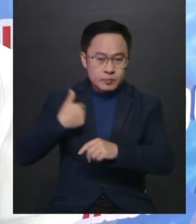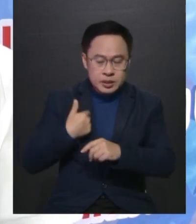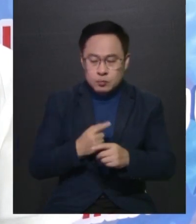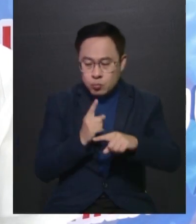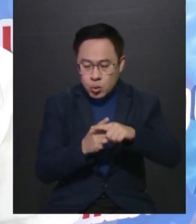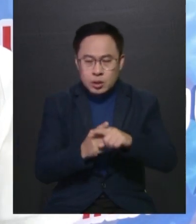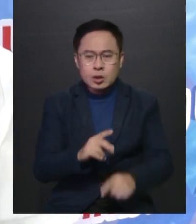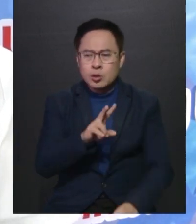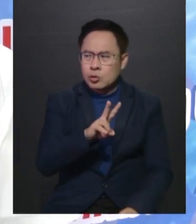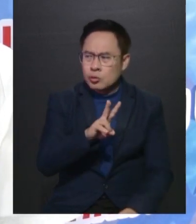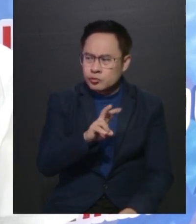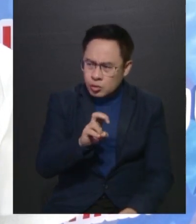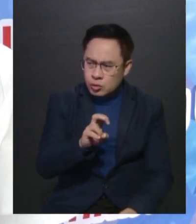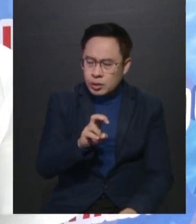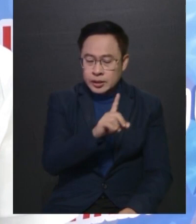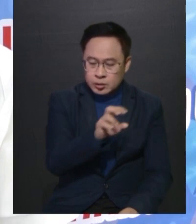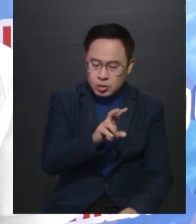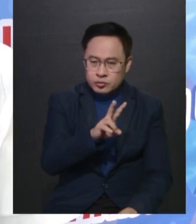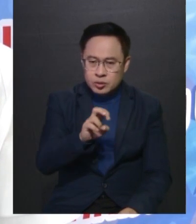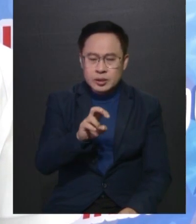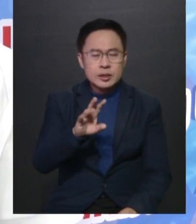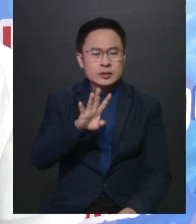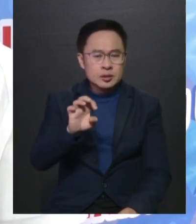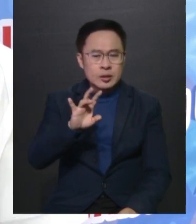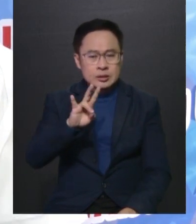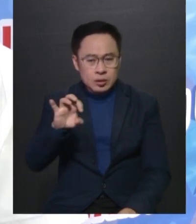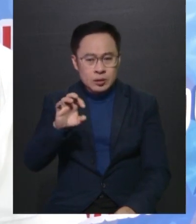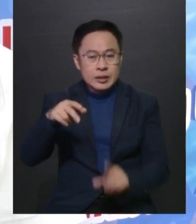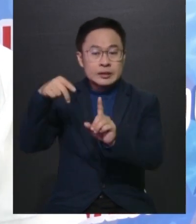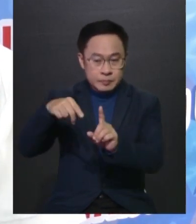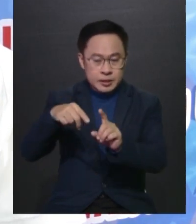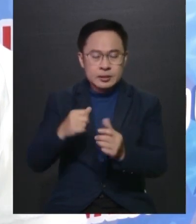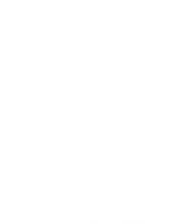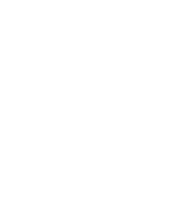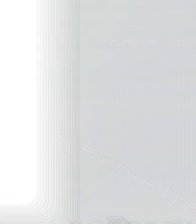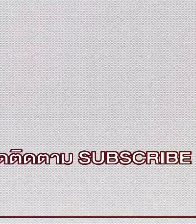400 700แล้วก็ 1,000 เพื่อจะเอาคะแนนตรงเนี้ยไปเล่นในระดับ World Championship